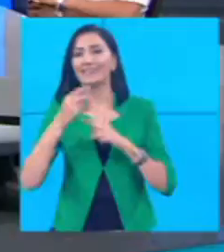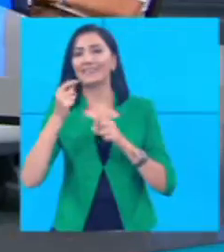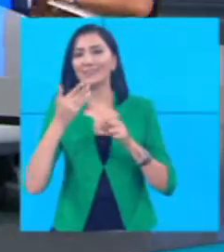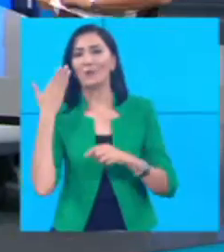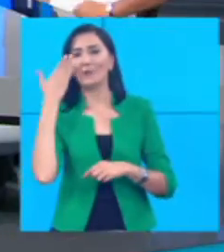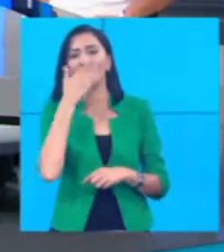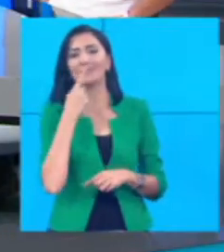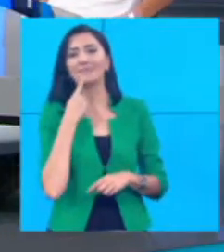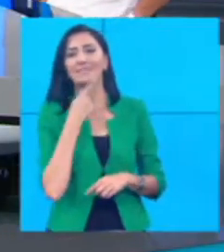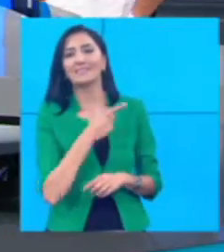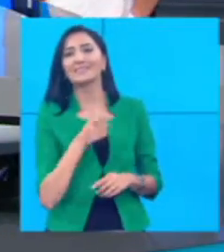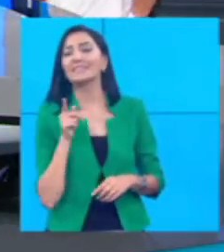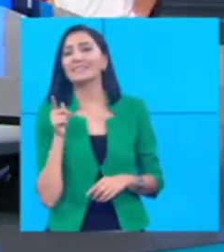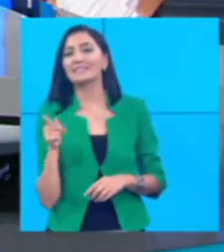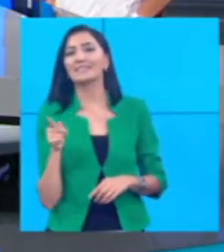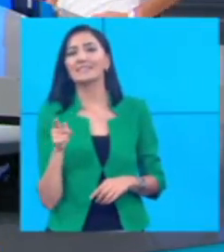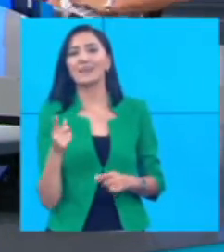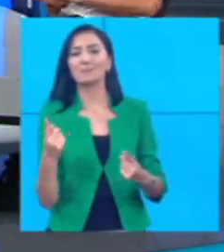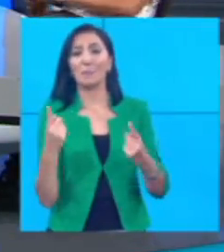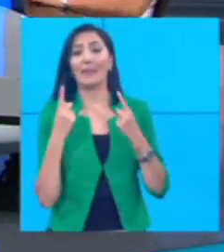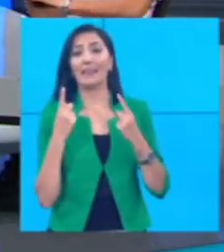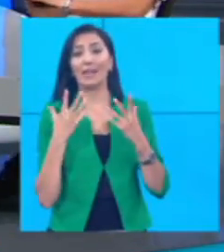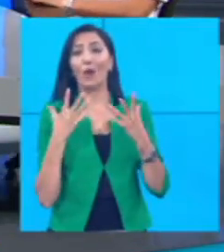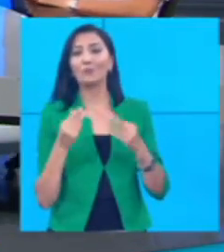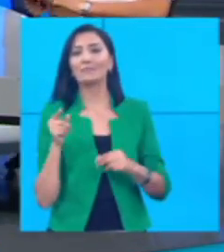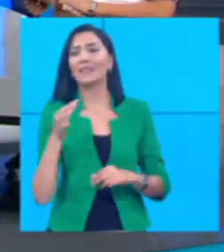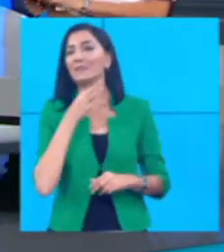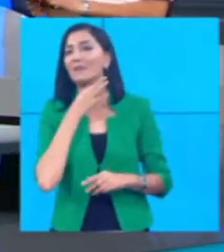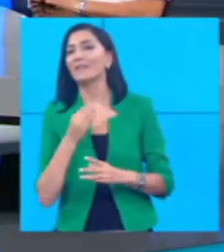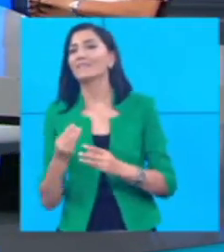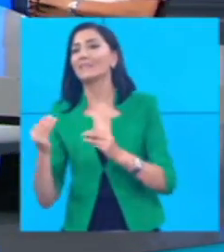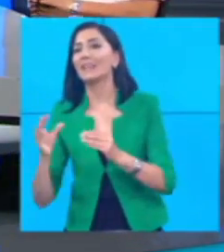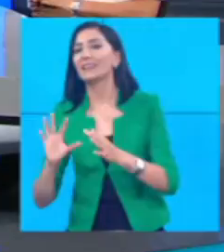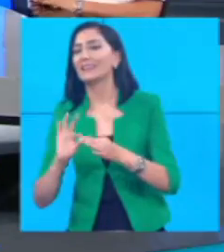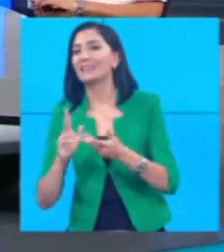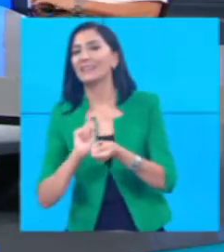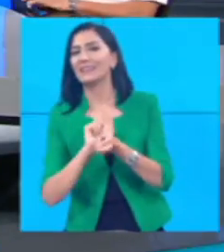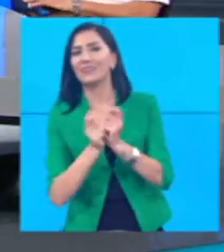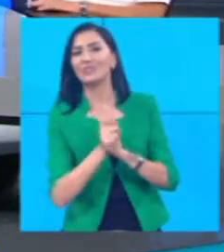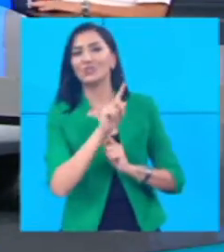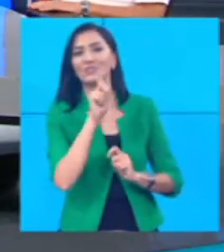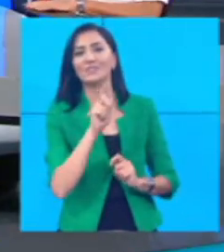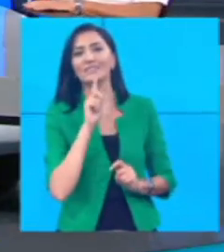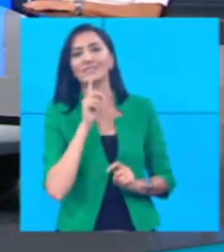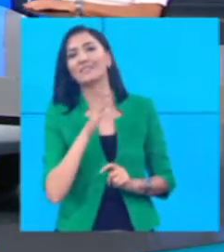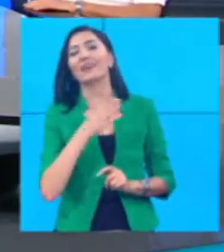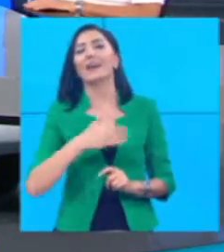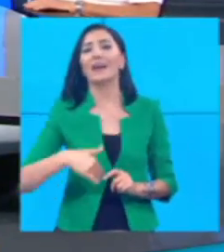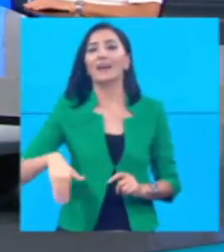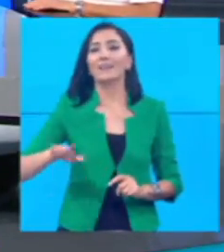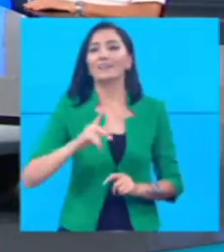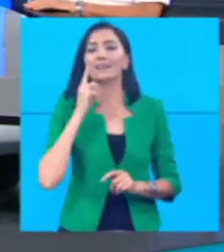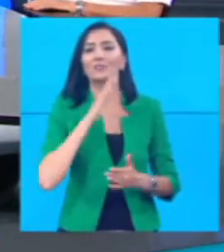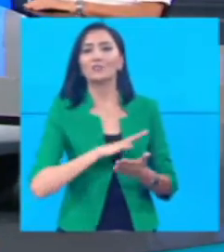gittiniz, ne yaptınız? Bilmiyorum sizi. Evet, sen yetkili olsan, sana imkan verseler neleri değiştirdin?